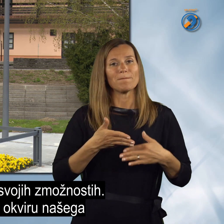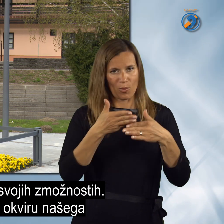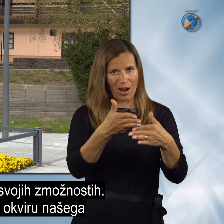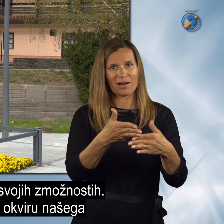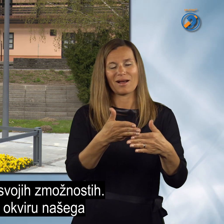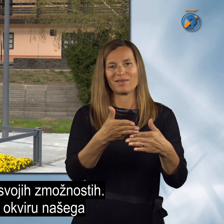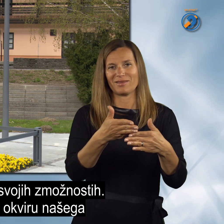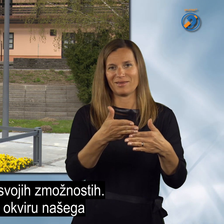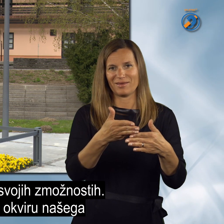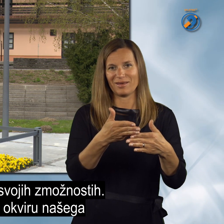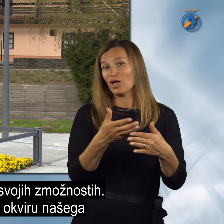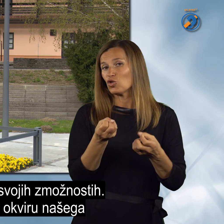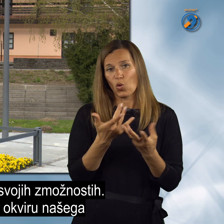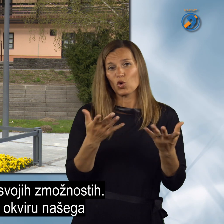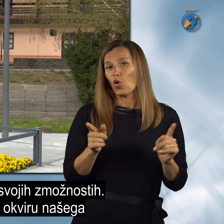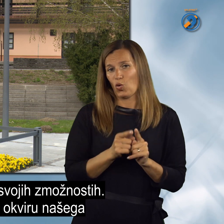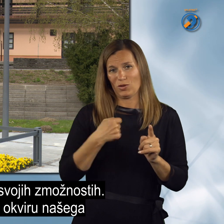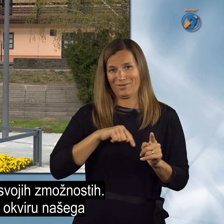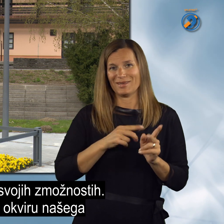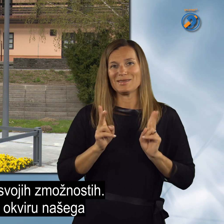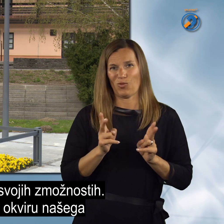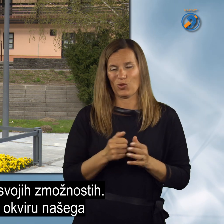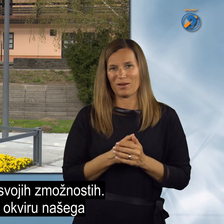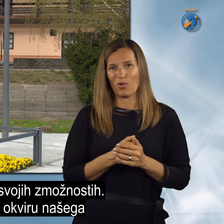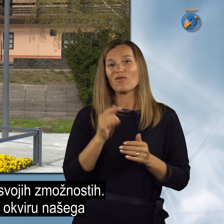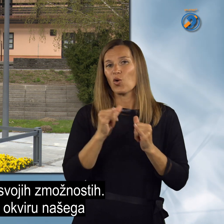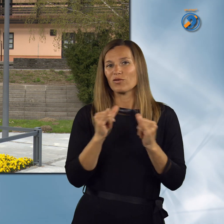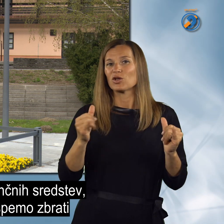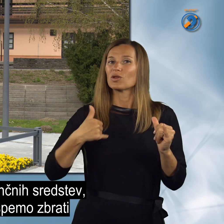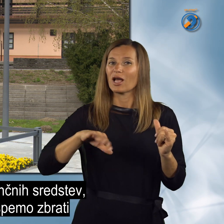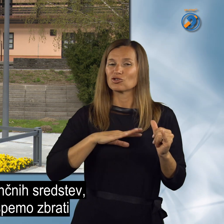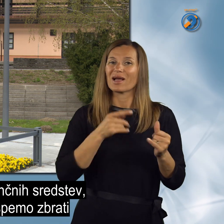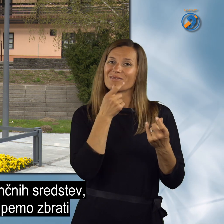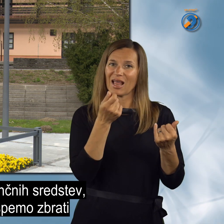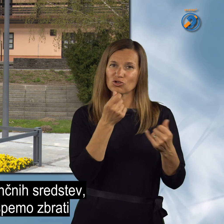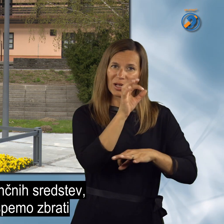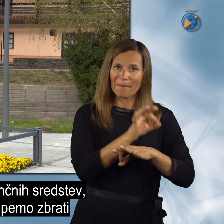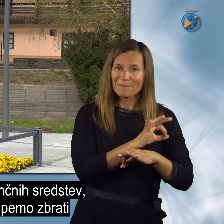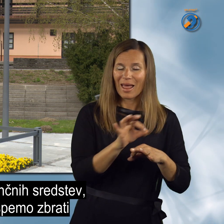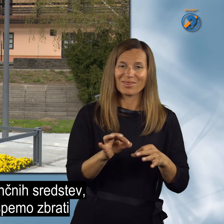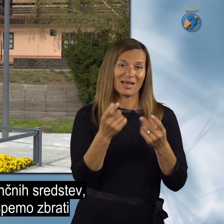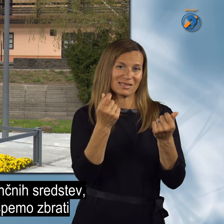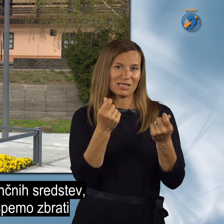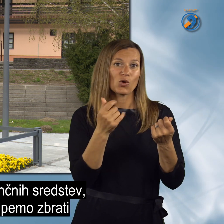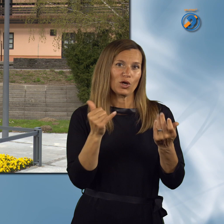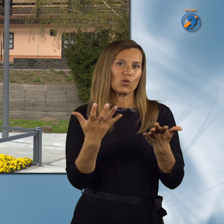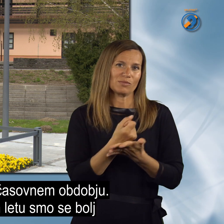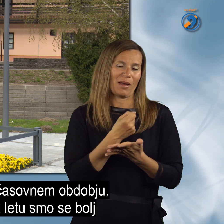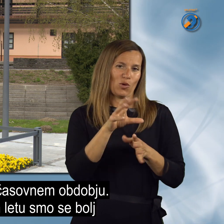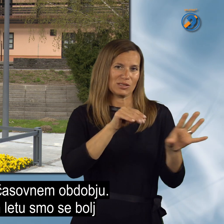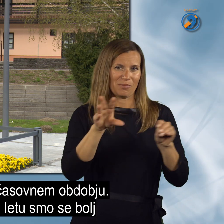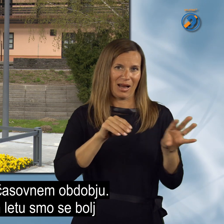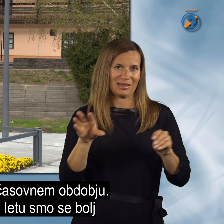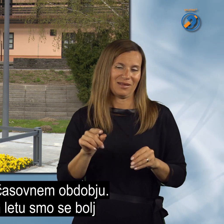v meri, ki je pač v naših zmožnostih. Se pravi, v okviru našega finančnega plana, finančnih sredstev, ki jih pač uspemo zbrati